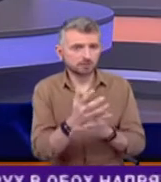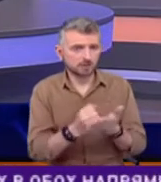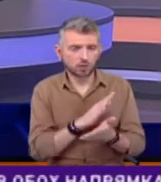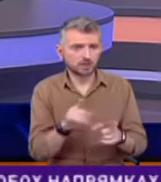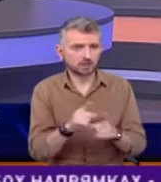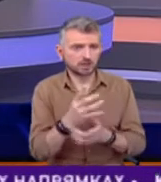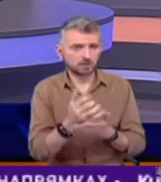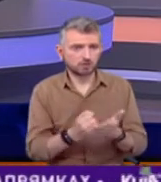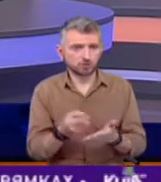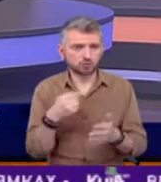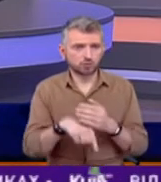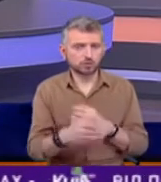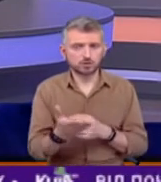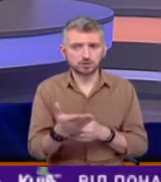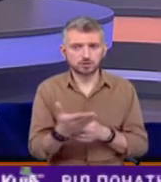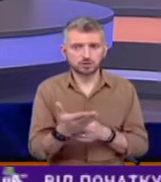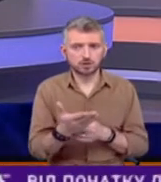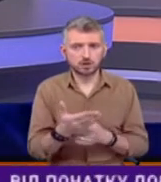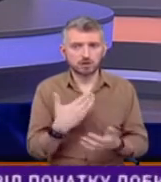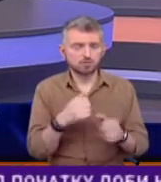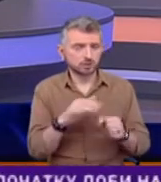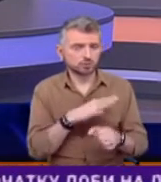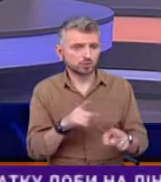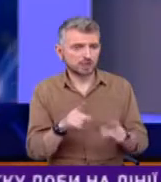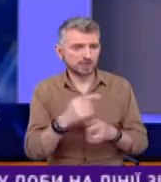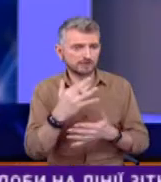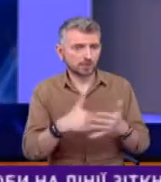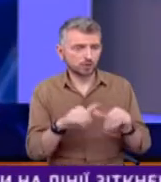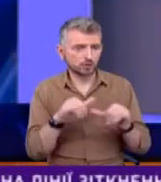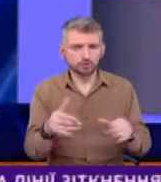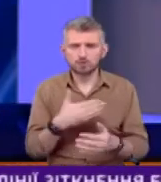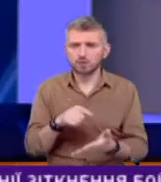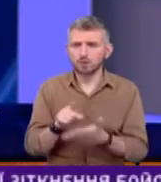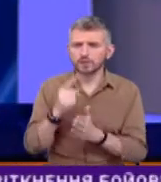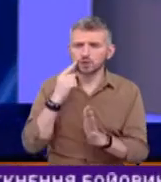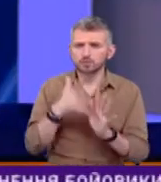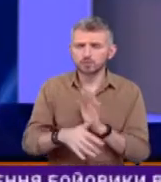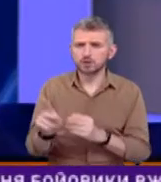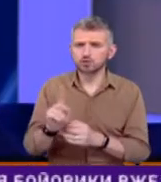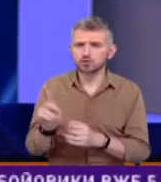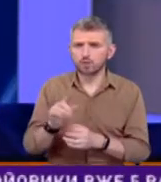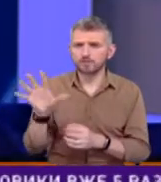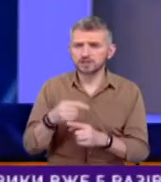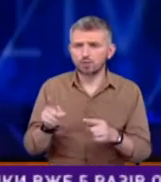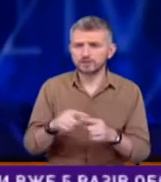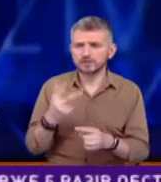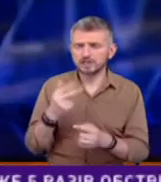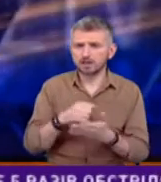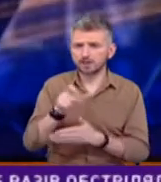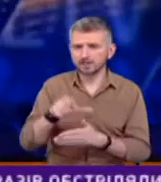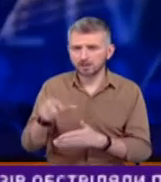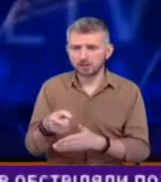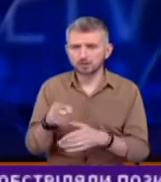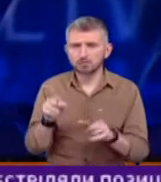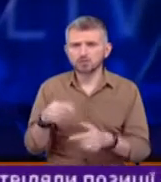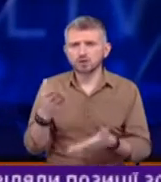таким запасом. Тому може бути такий сценарій розвитку. Дивіться, ми повинні розуміти, що всі ці три кандидати, да, мабуть,